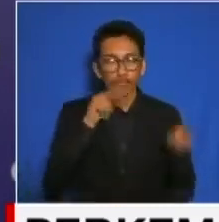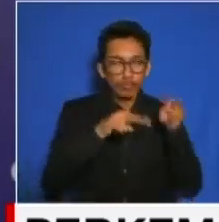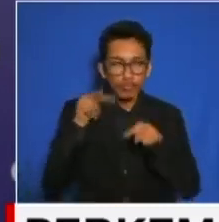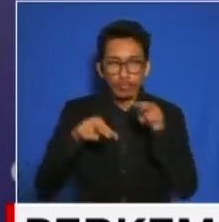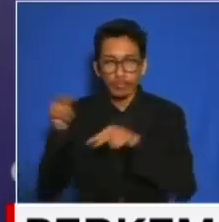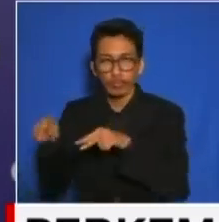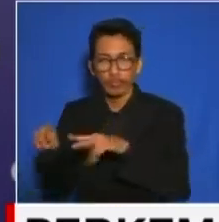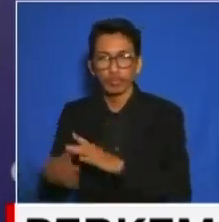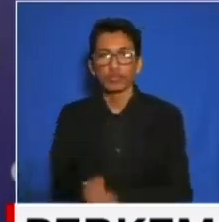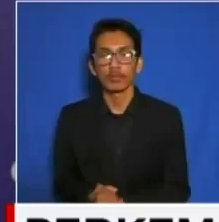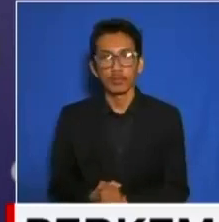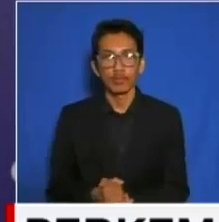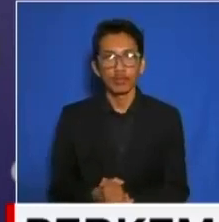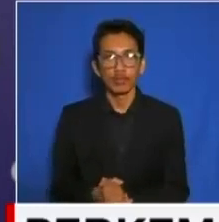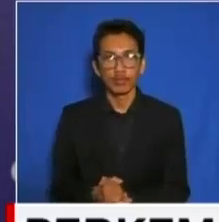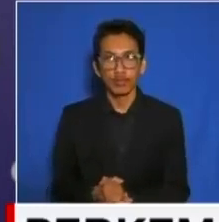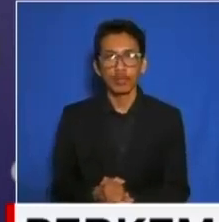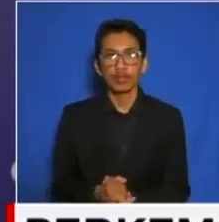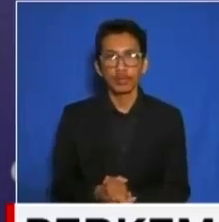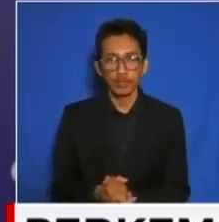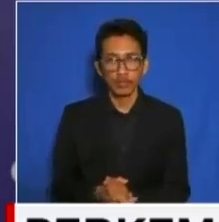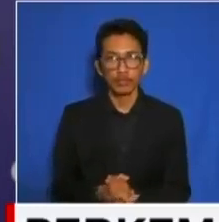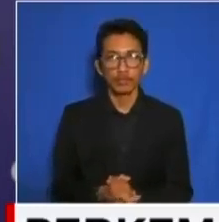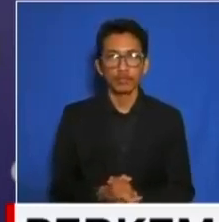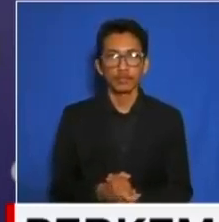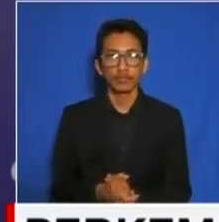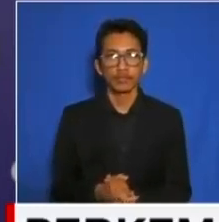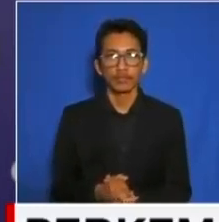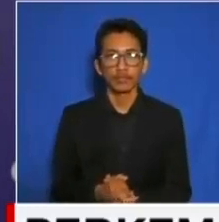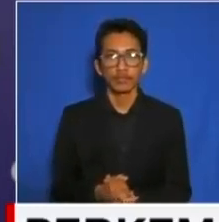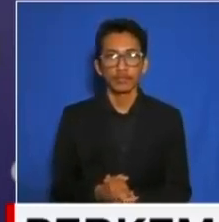yang kita dapatkan adalah 9.096